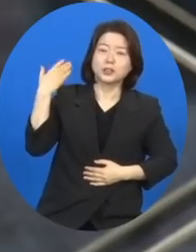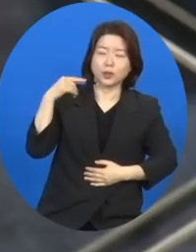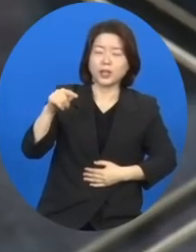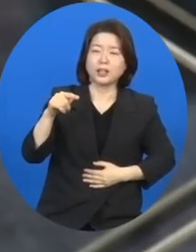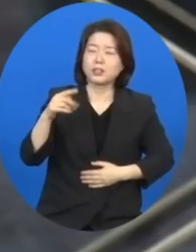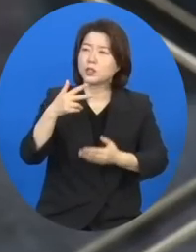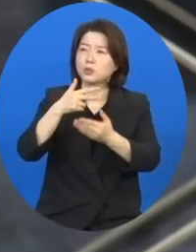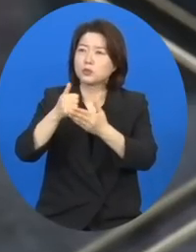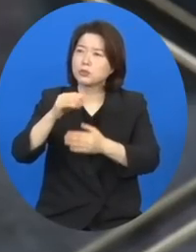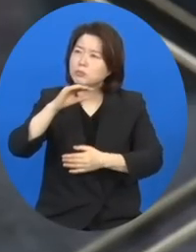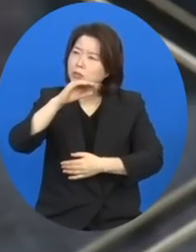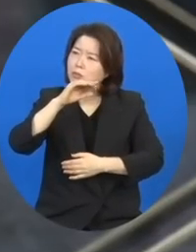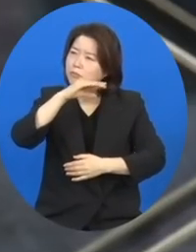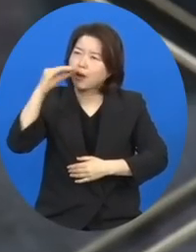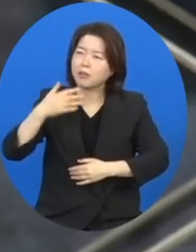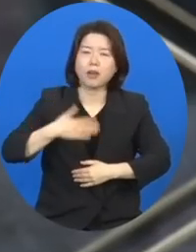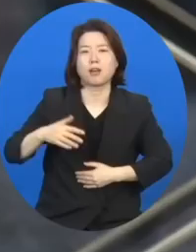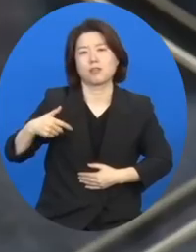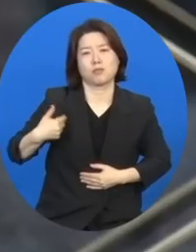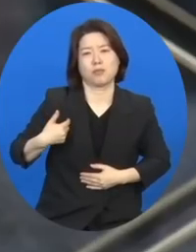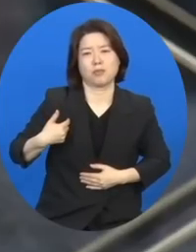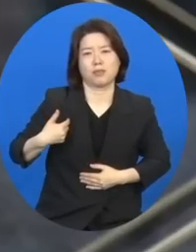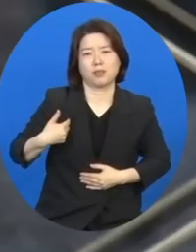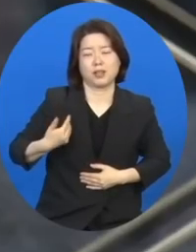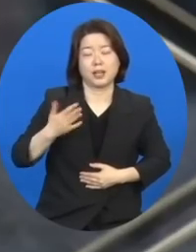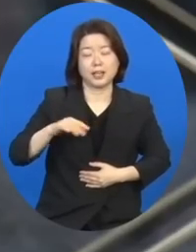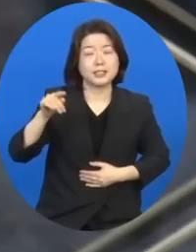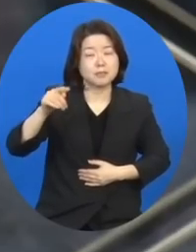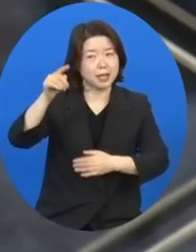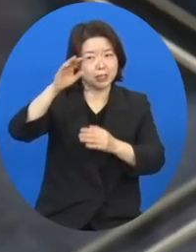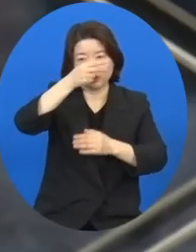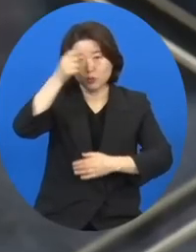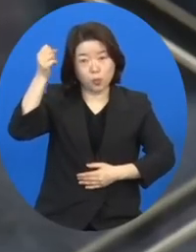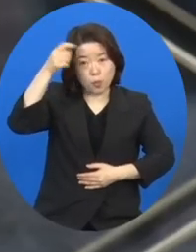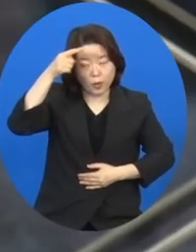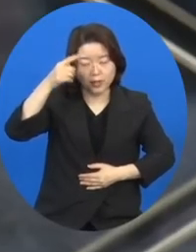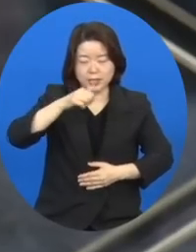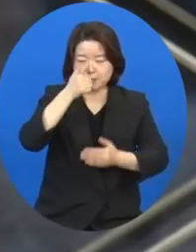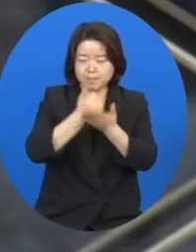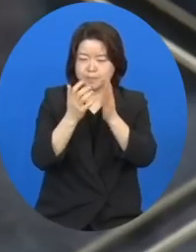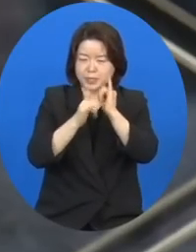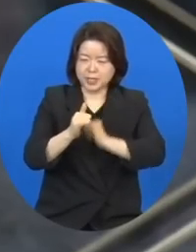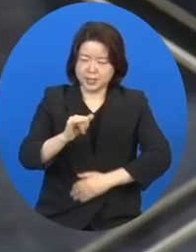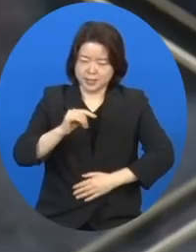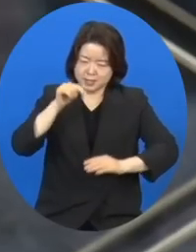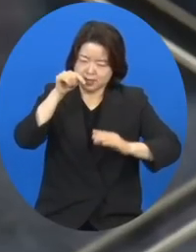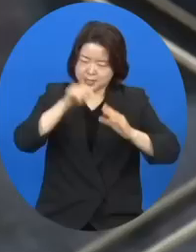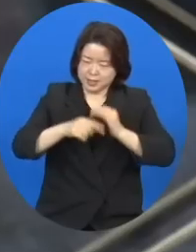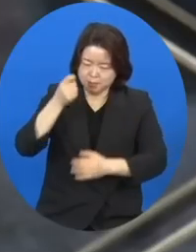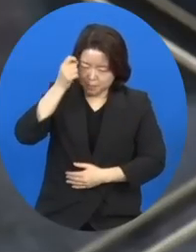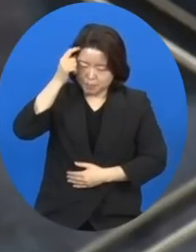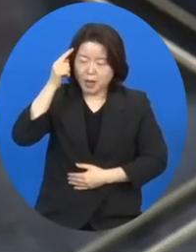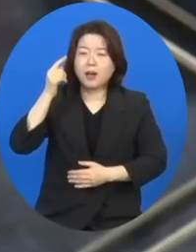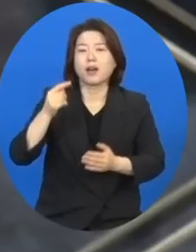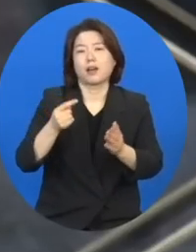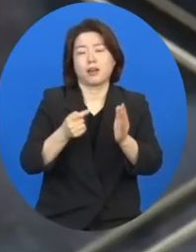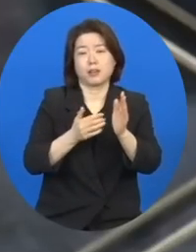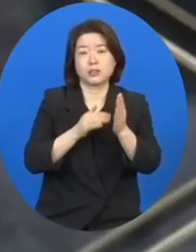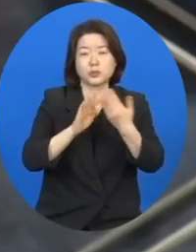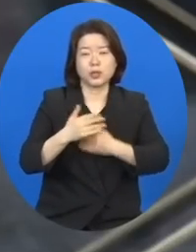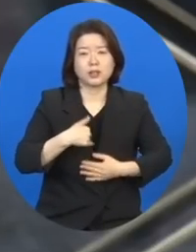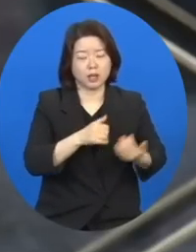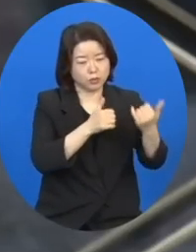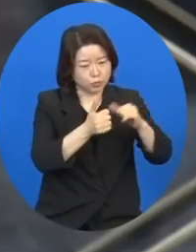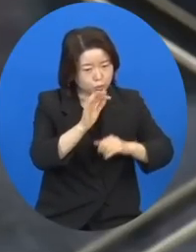말로만은 했지만. 그런데 제가 죄인인 것을 깊이 깨닫고 나니까, 아, 내가 정말 죽을 수밖에 없는 상황인데